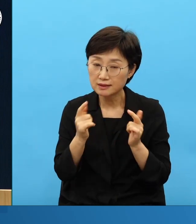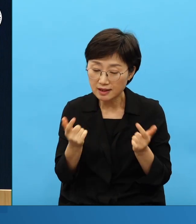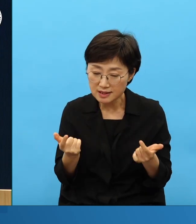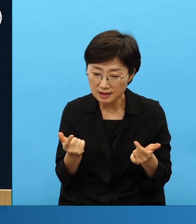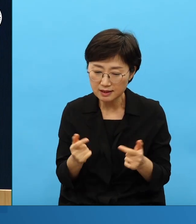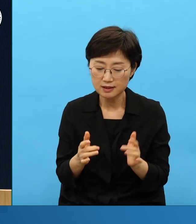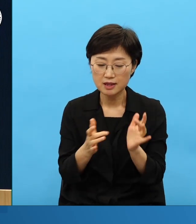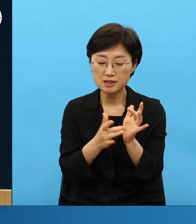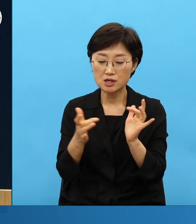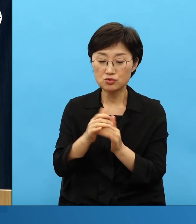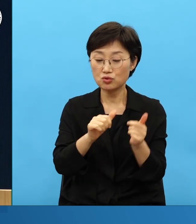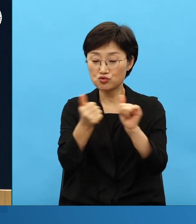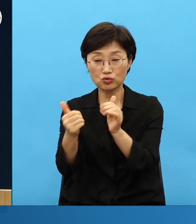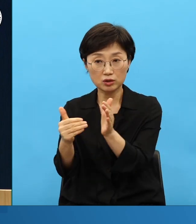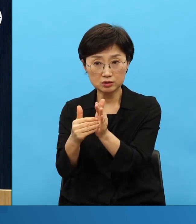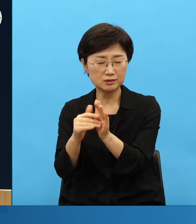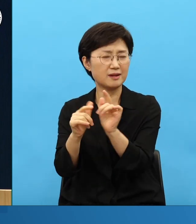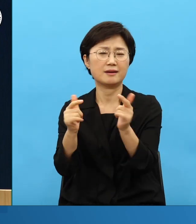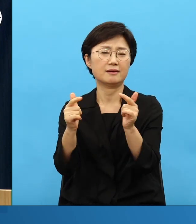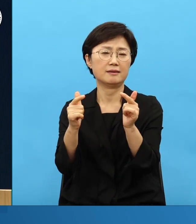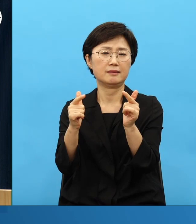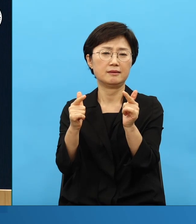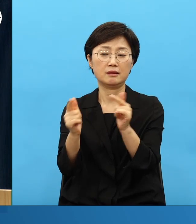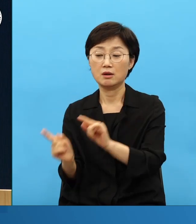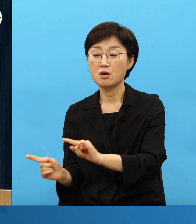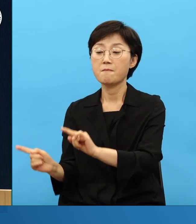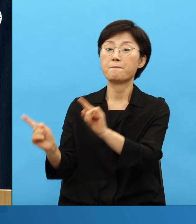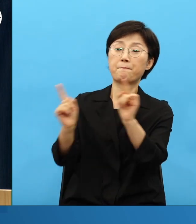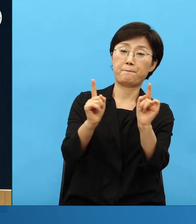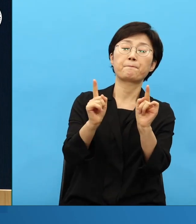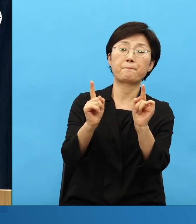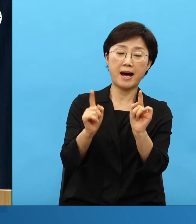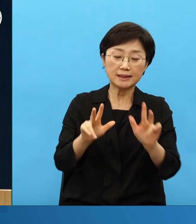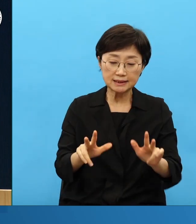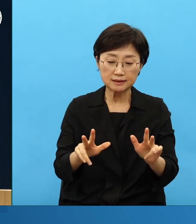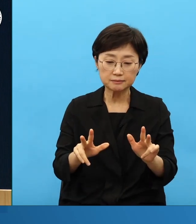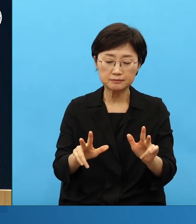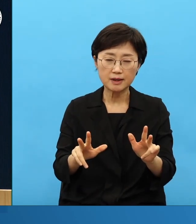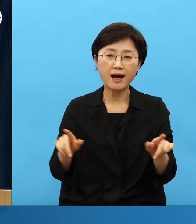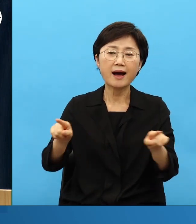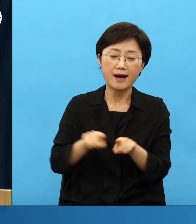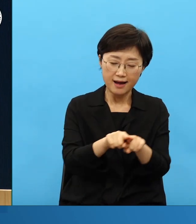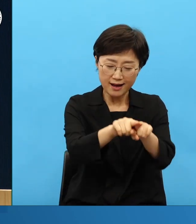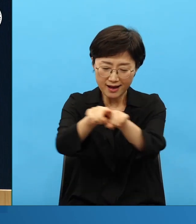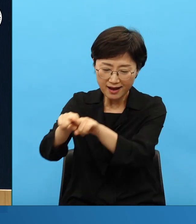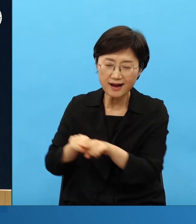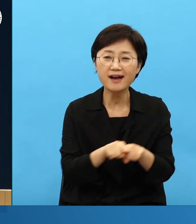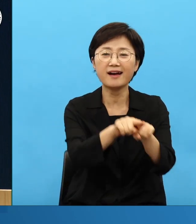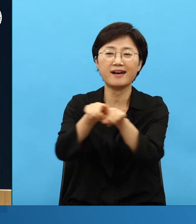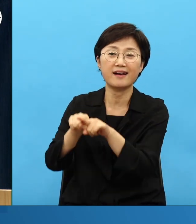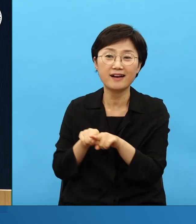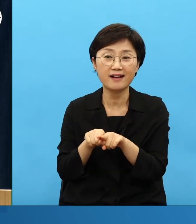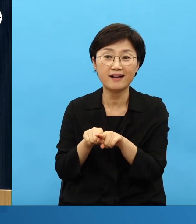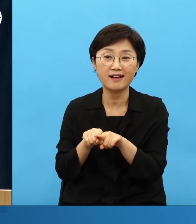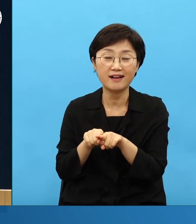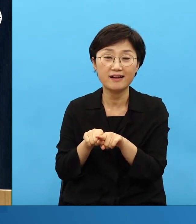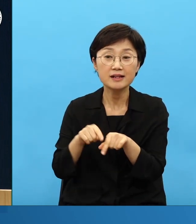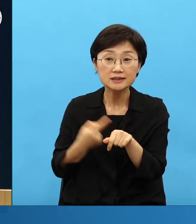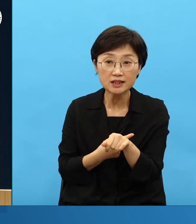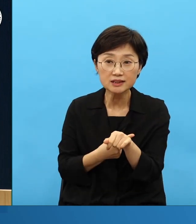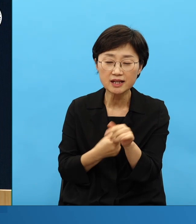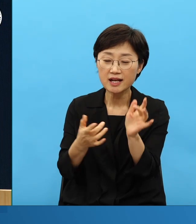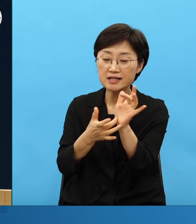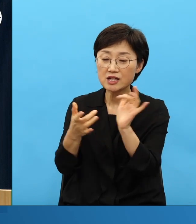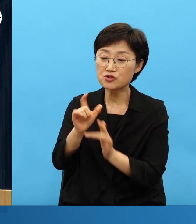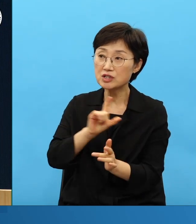역사하시는 그리스도입니다. He resurrected and he is a Christ who is at work even now. 그래서 그 이름으로 기도하면 응답하는 거예요. By his name, if we